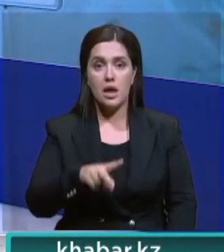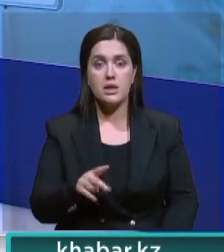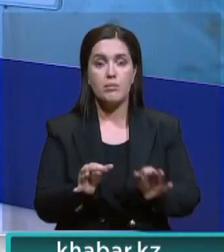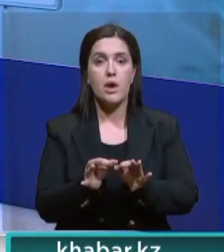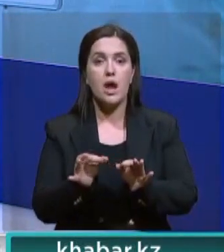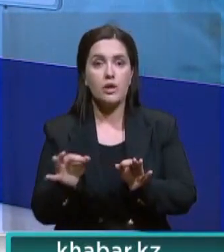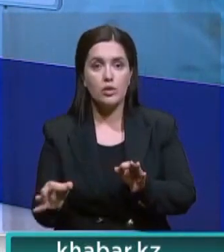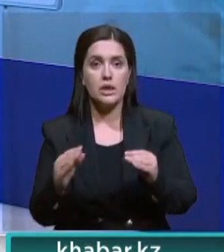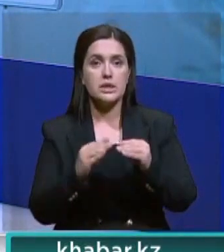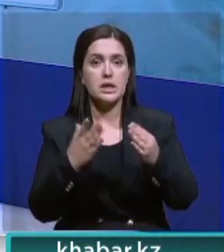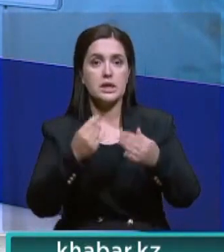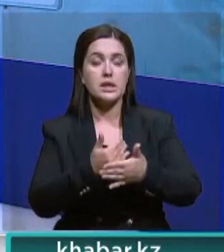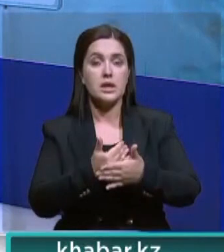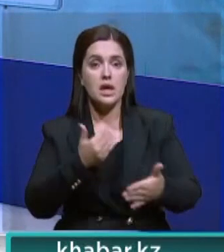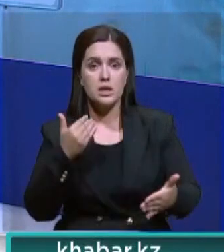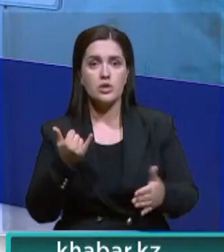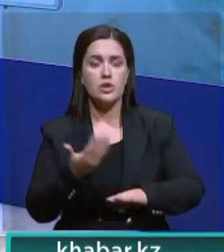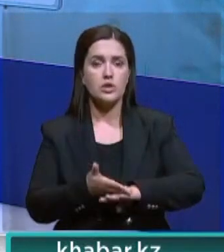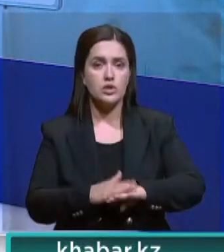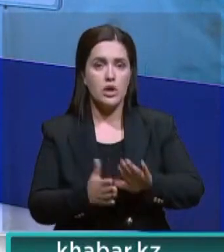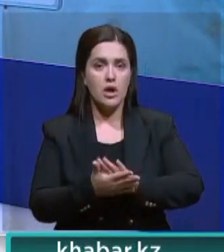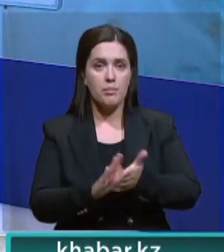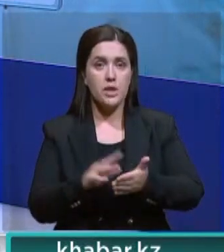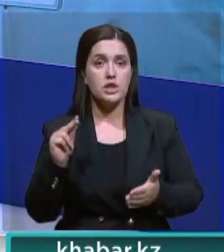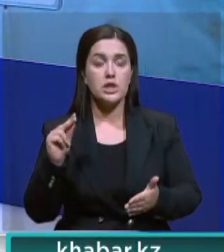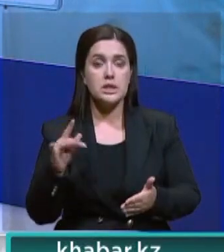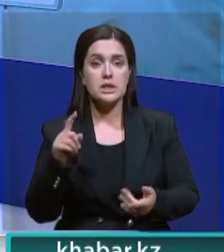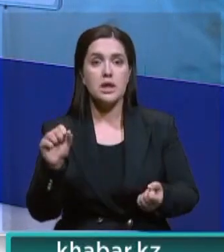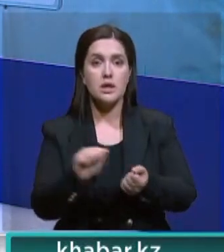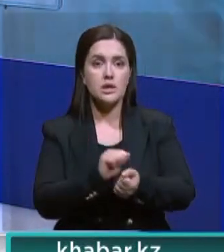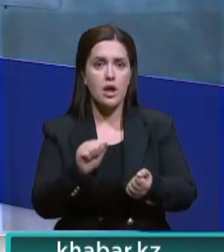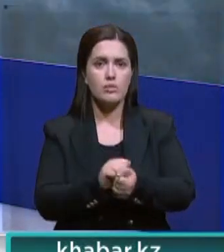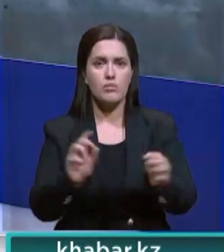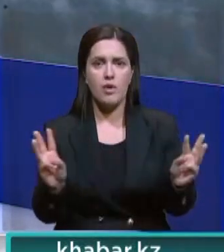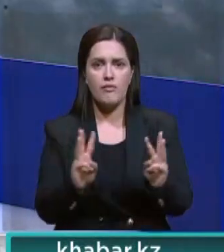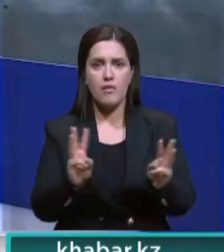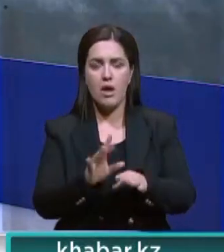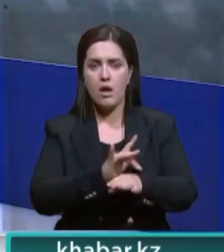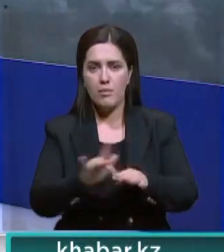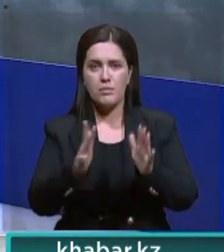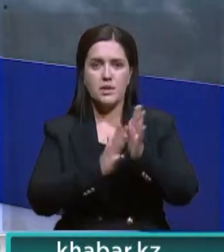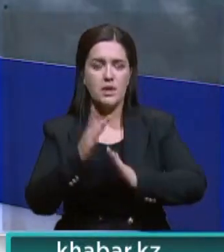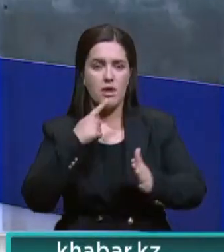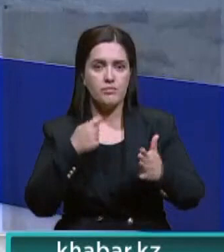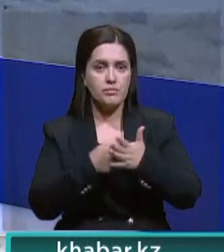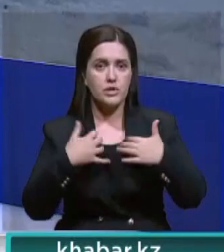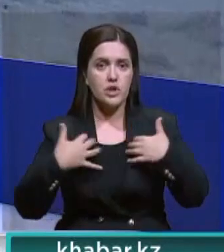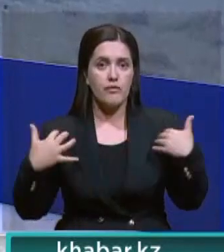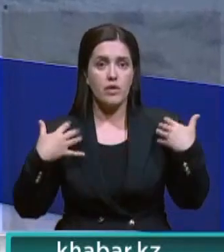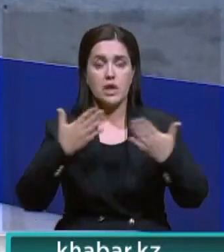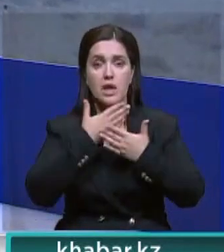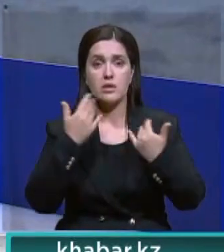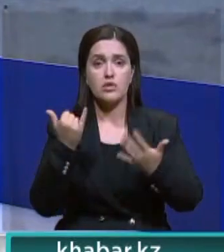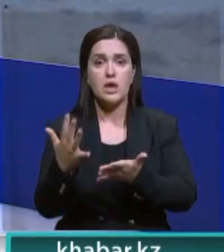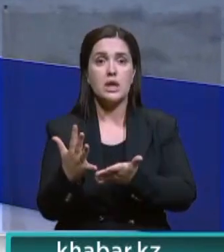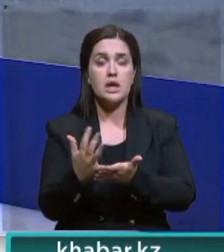в Аральском районе 10 дней назад объявили чрезвычайную ситуацию. Из-за засухи там выгорели почти все пастбища. Решено